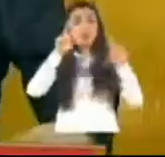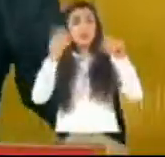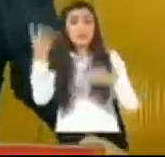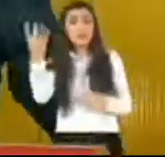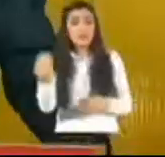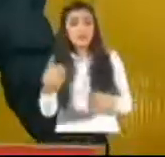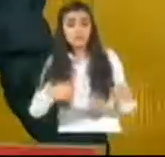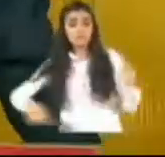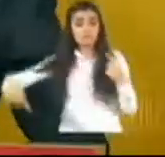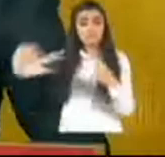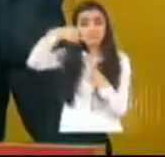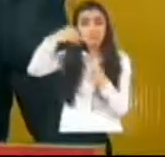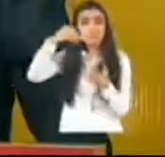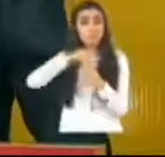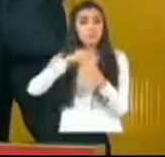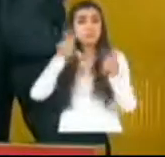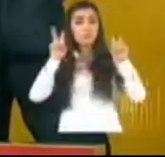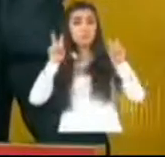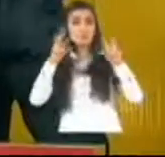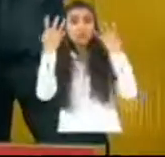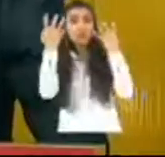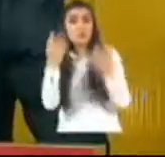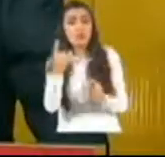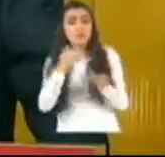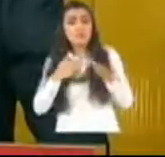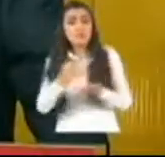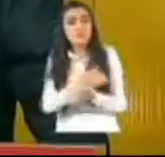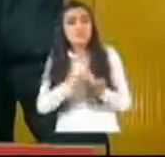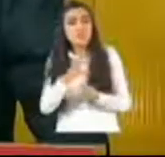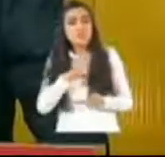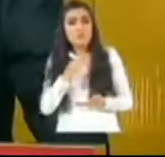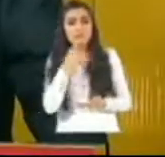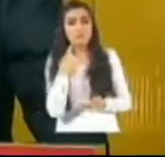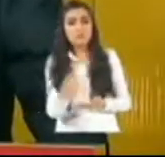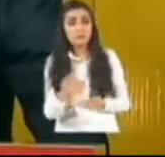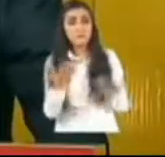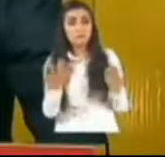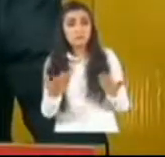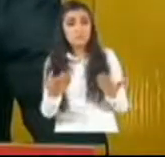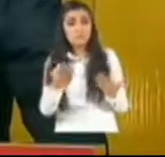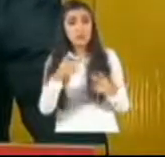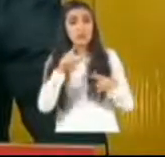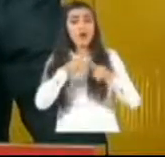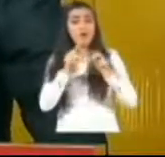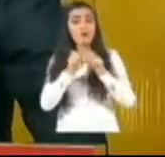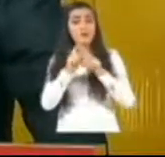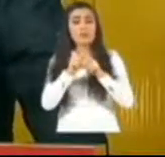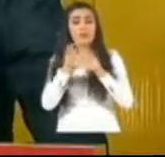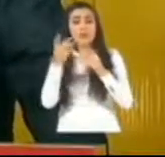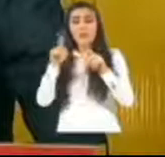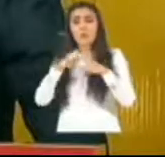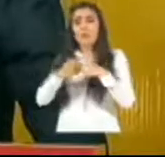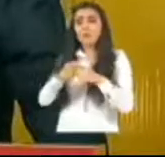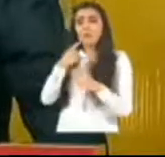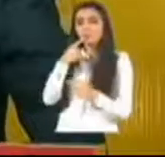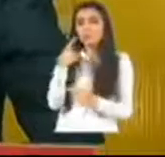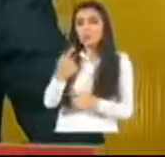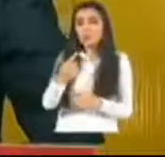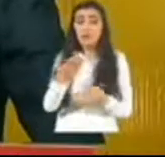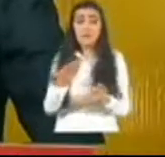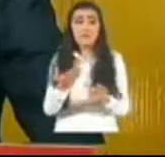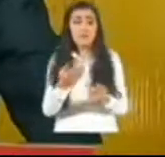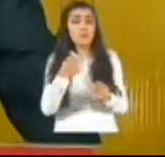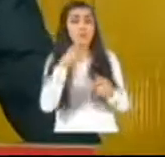olarak dönüş yapması konusunda yoğun bir gayret vardır. Güya ABD stratejik ortaktır.